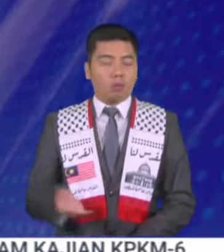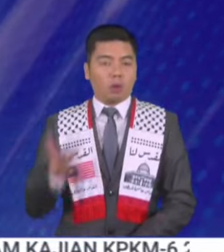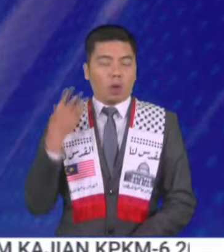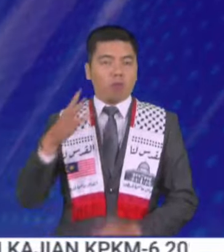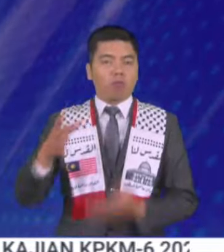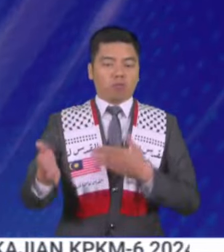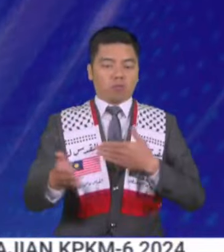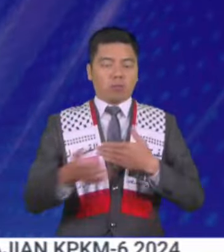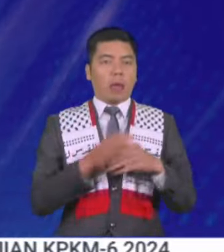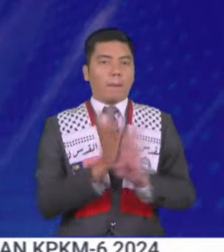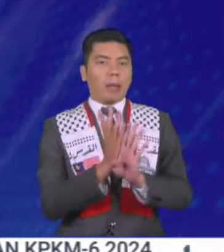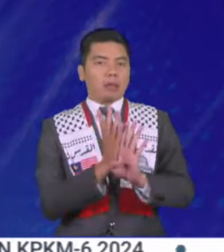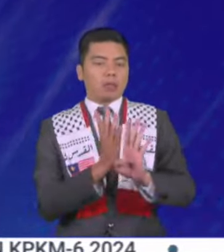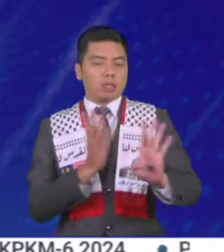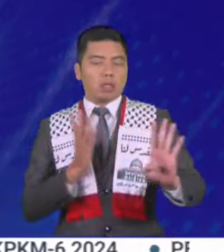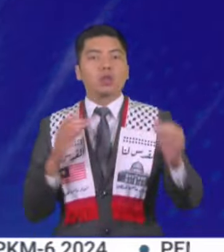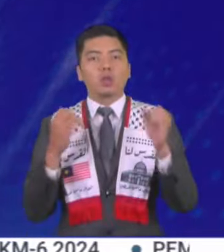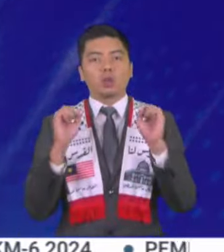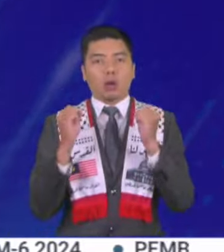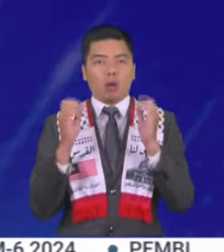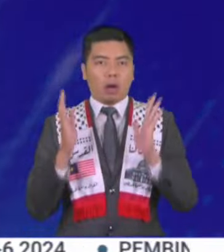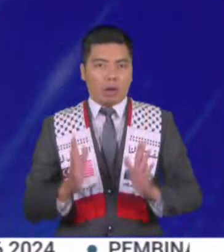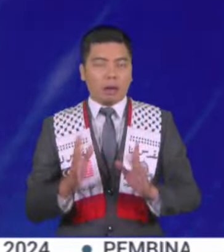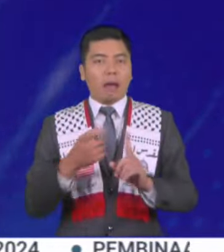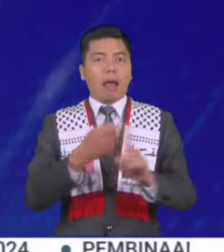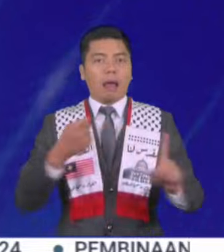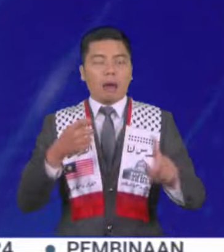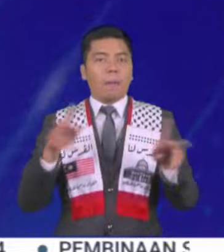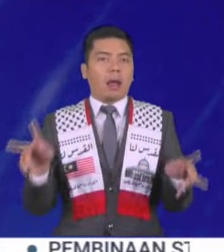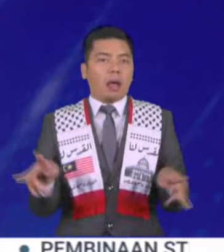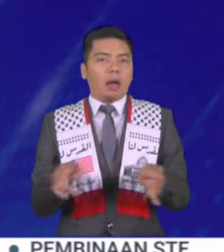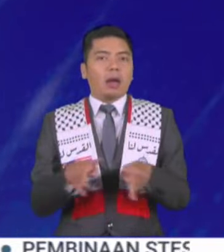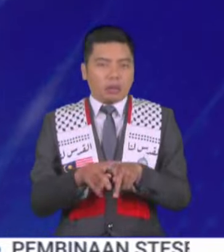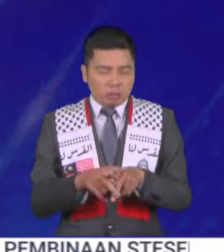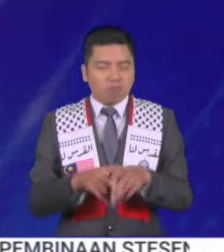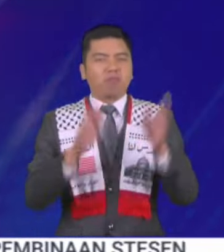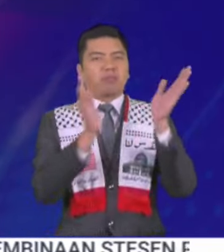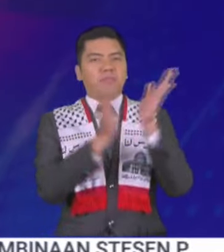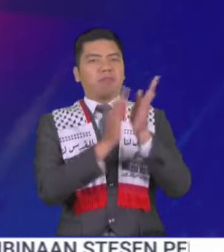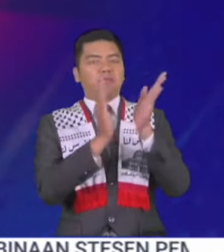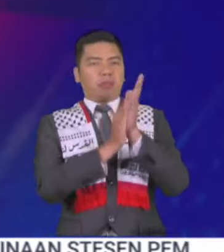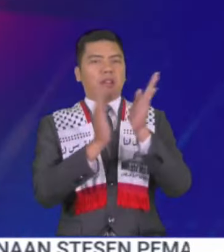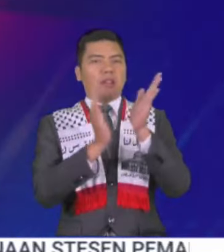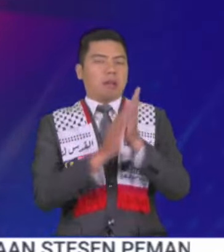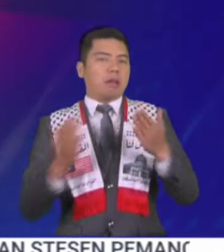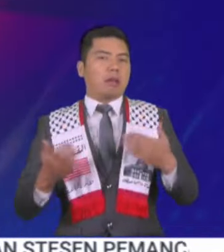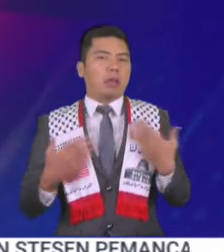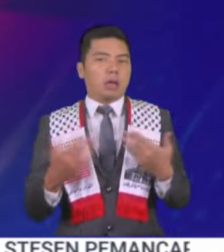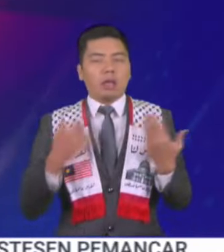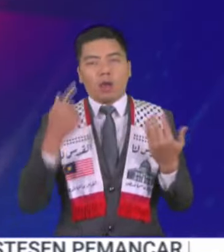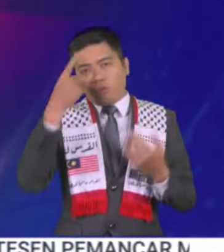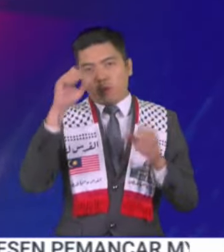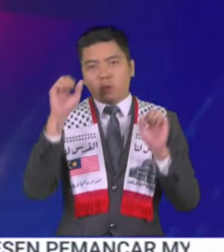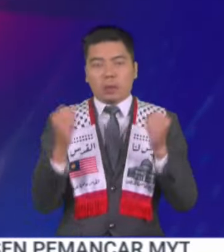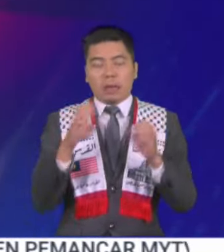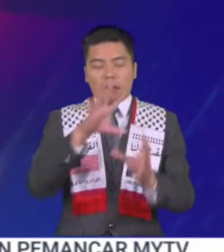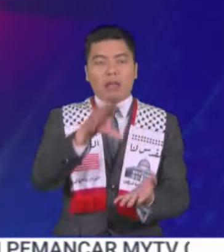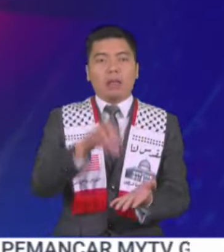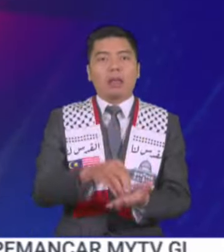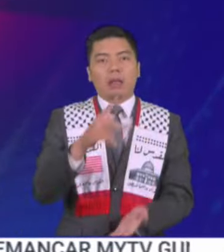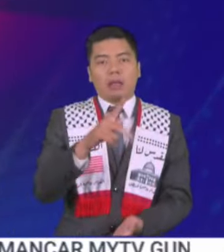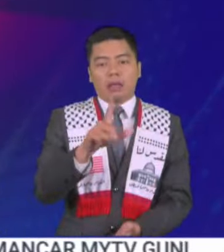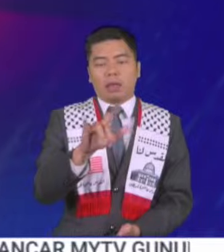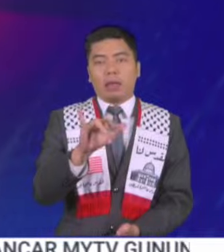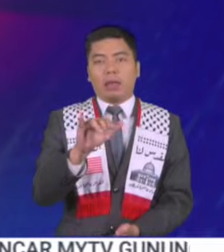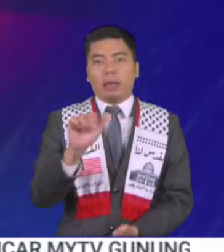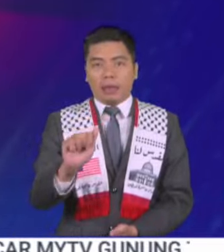Terdahulu, kepulangan barisan atlet para negara dari Paris disambut dengan tepukan gemuruh peminat sukan tanah air di KLIA